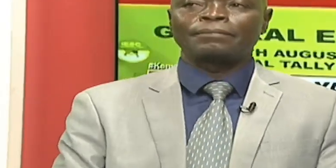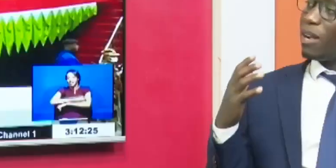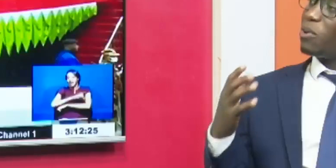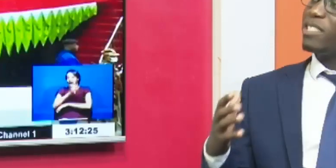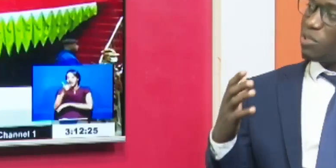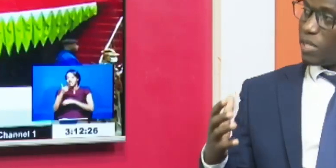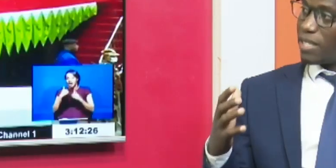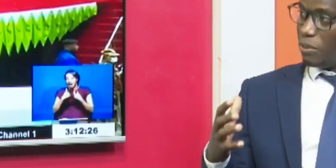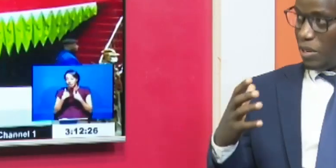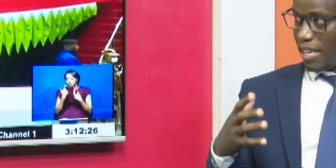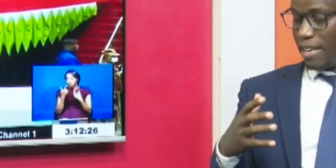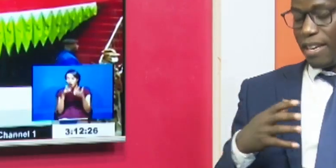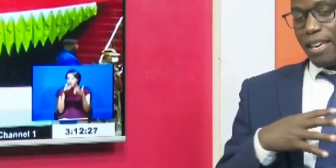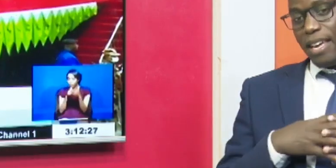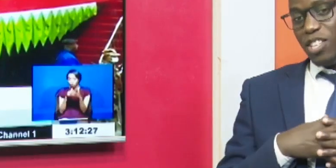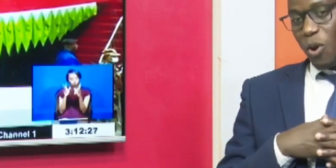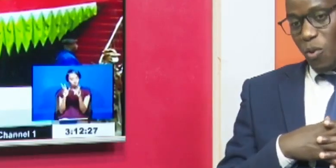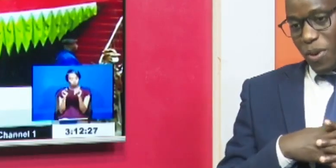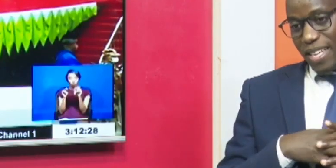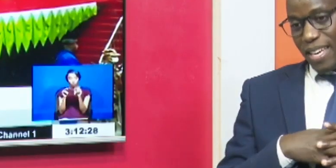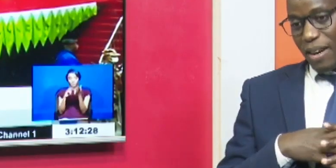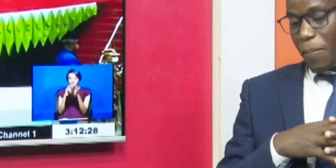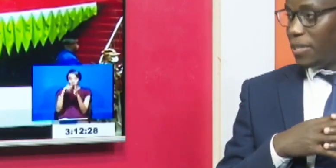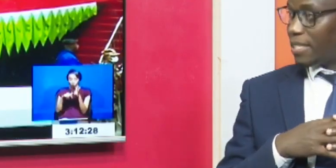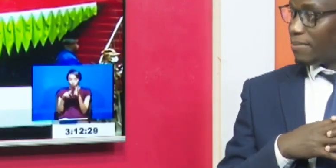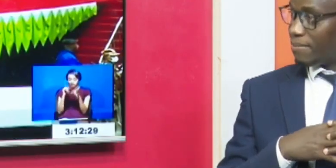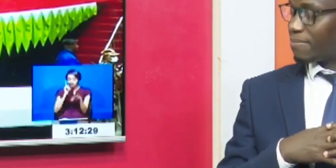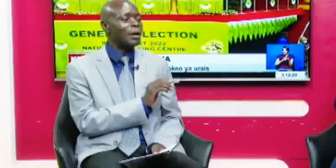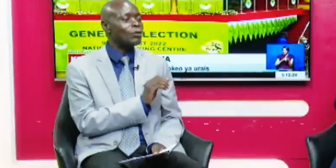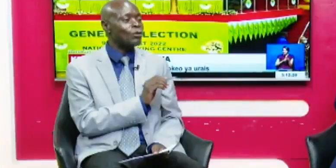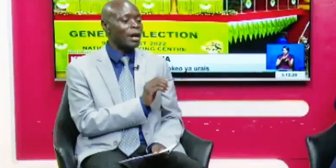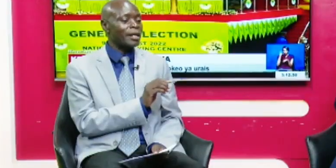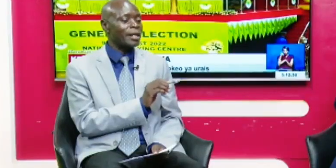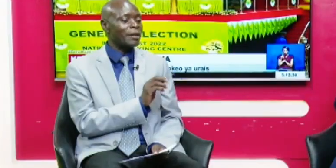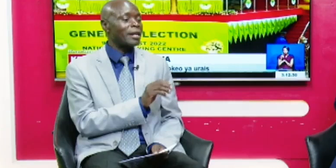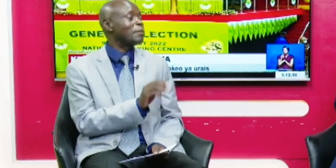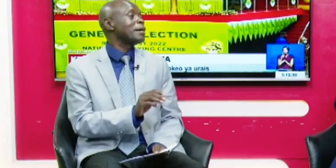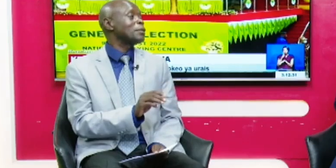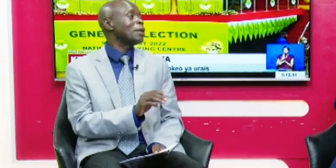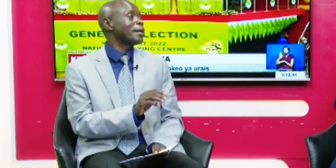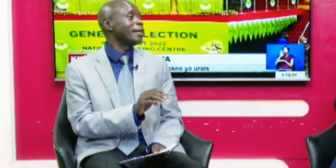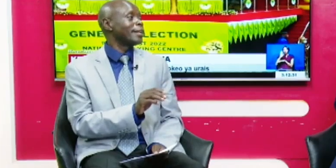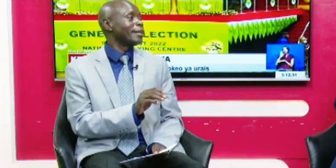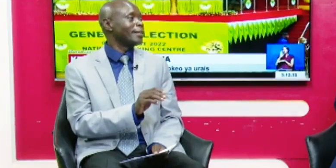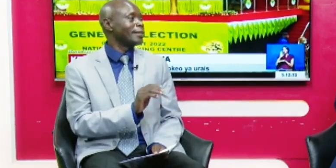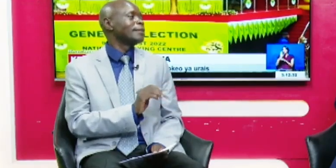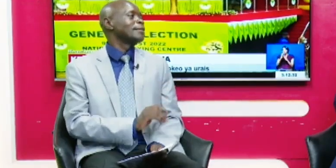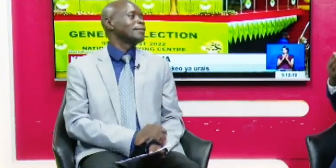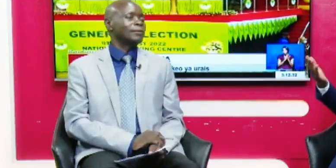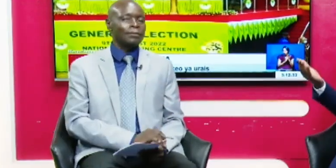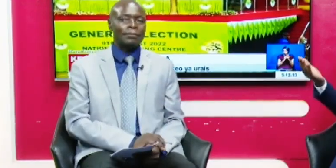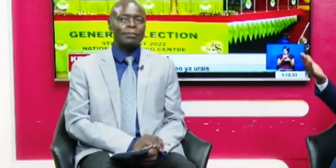ngeri josobola kujja constituency mu Kenya echo kubiri in fact Ruto ye yasemba yo nokulangirira running mate we